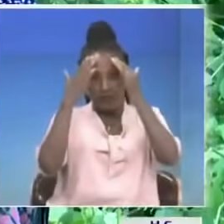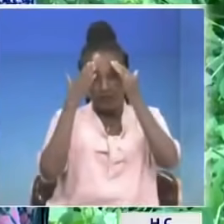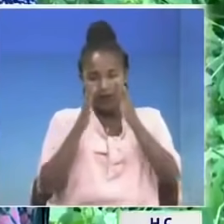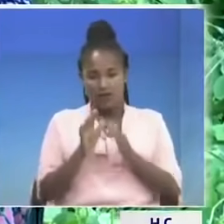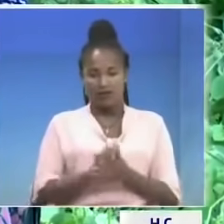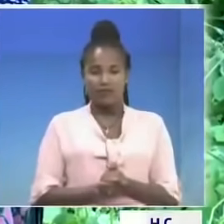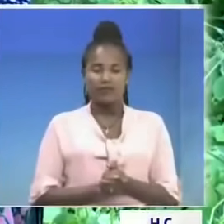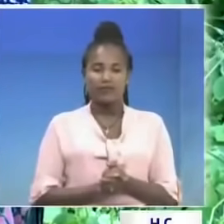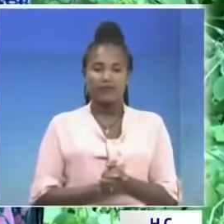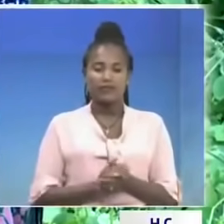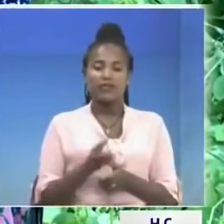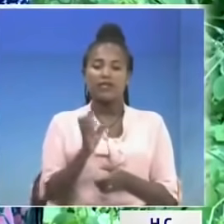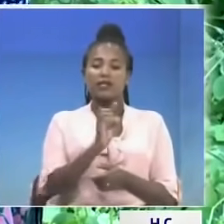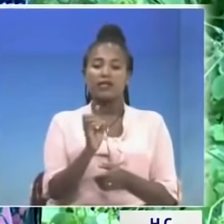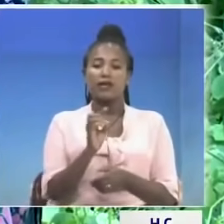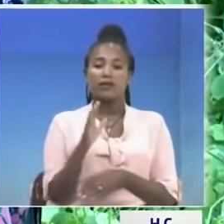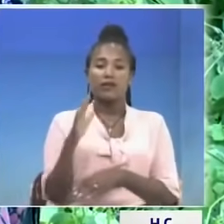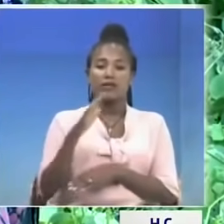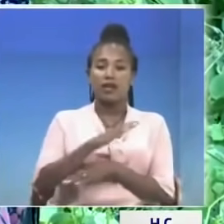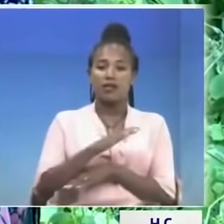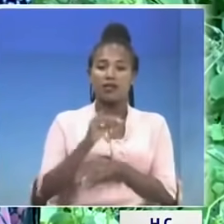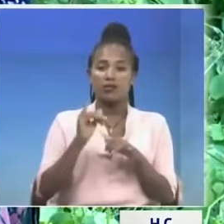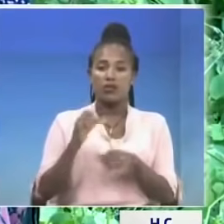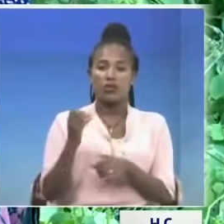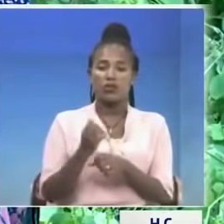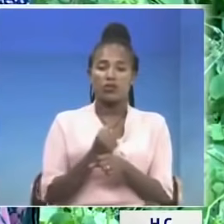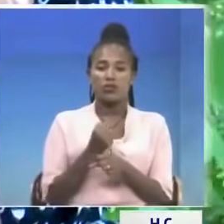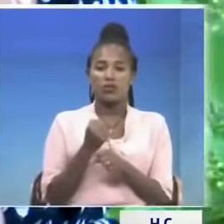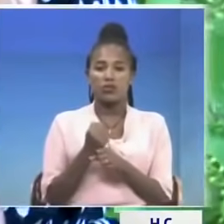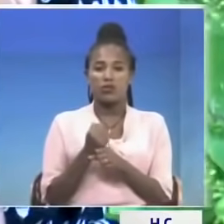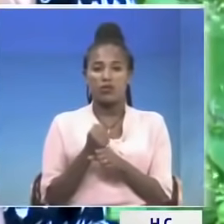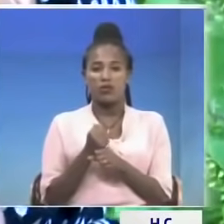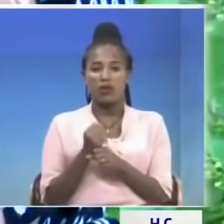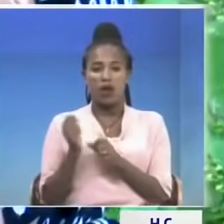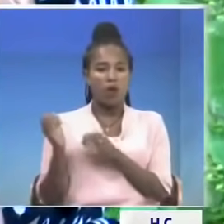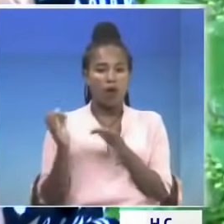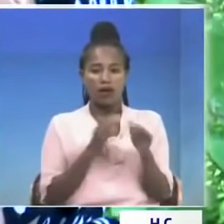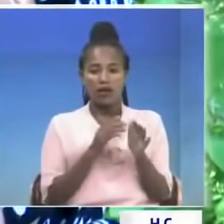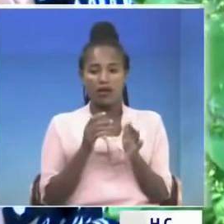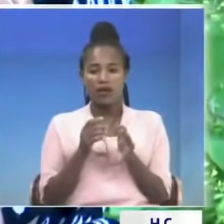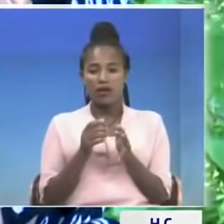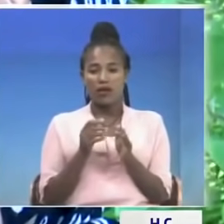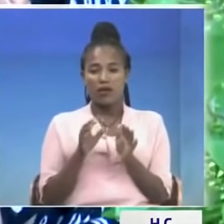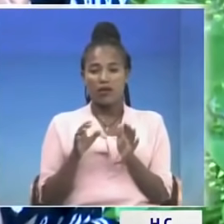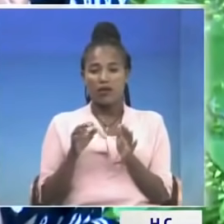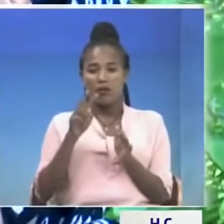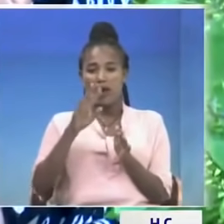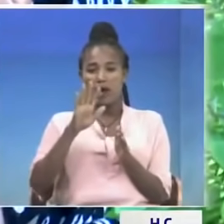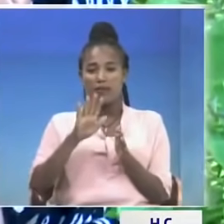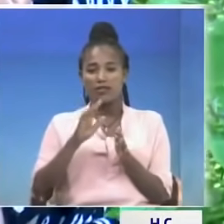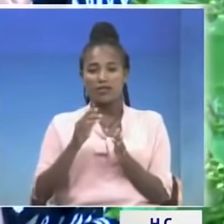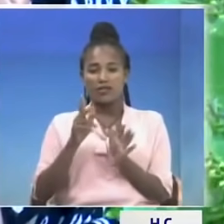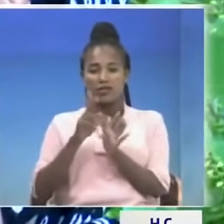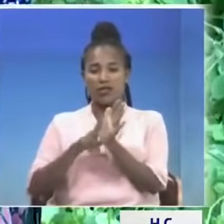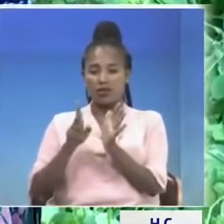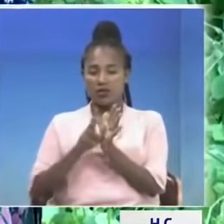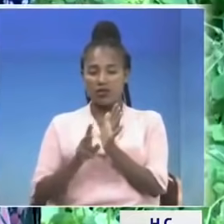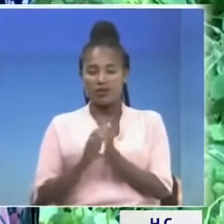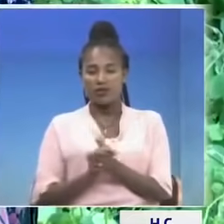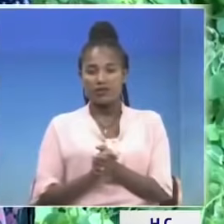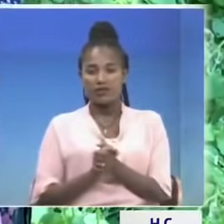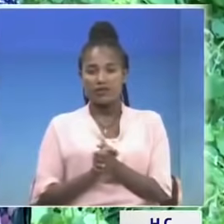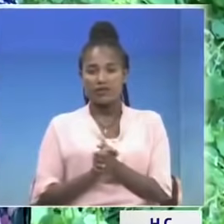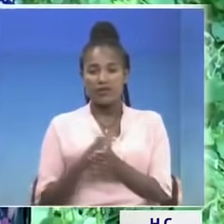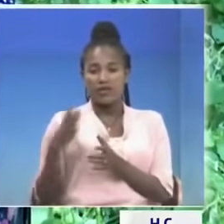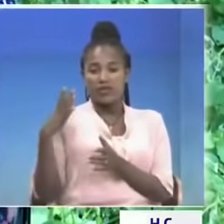ቅዳሜ ረፋድ ተዝሁ ወስደው አዋጊ ነው የገደሉት። ውሃ በ25 ጎማ ሲዘው እዲያገት